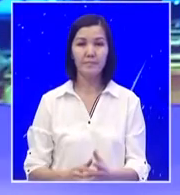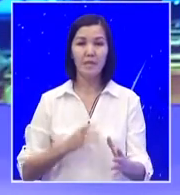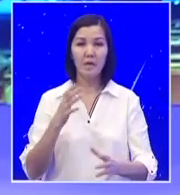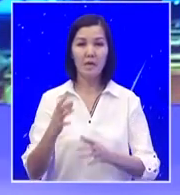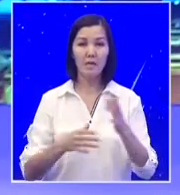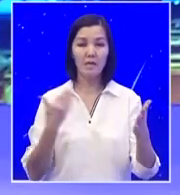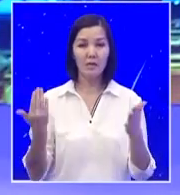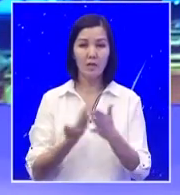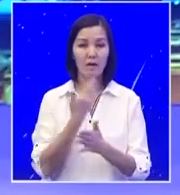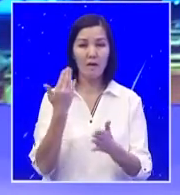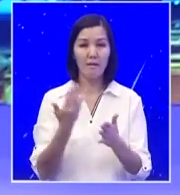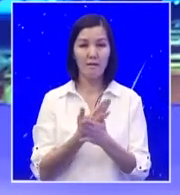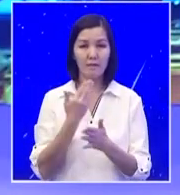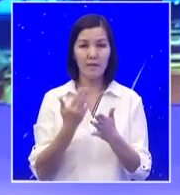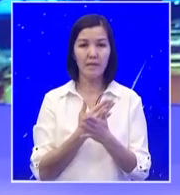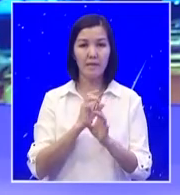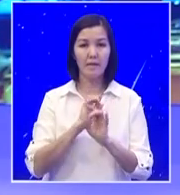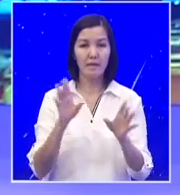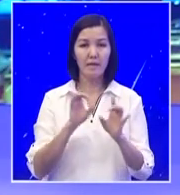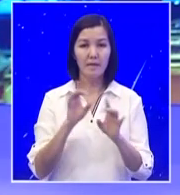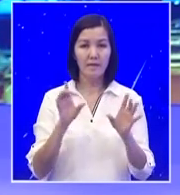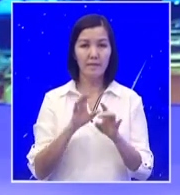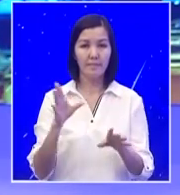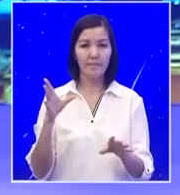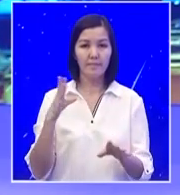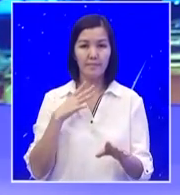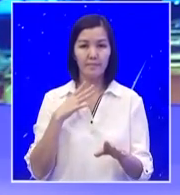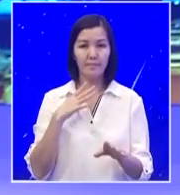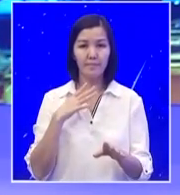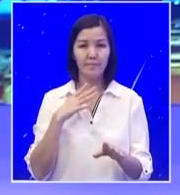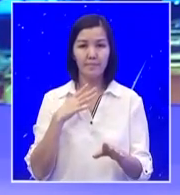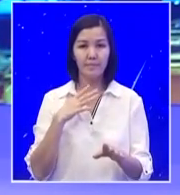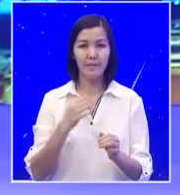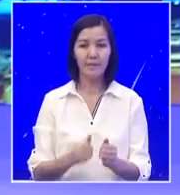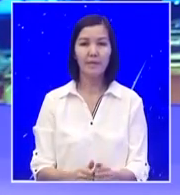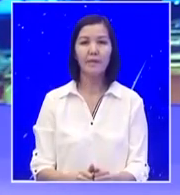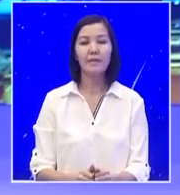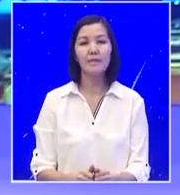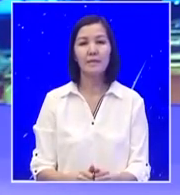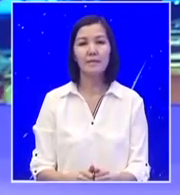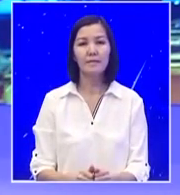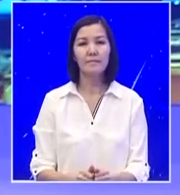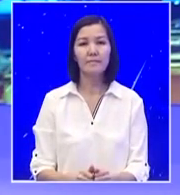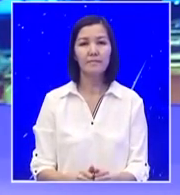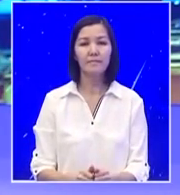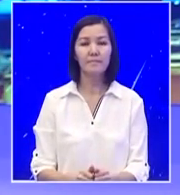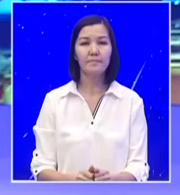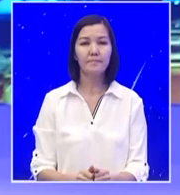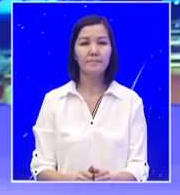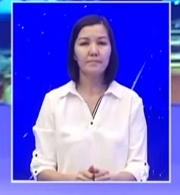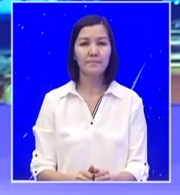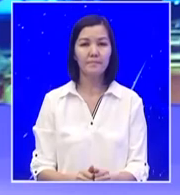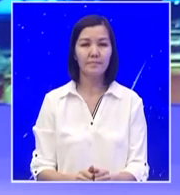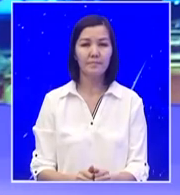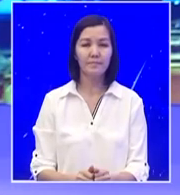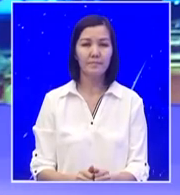Шартарапқа шолу жасасақ, Жапонияда сумодан император кубогының турнирі алғаш рет көрілмесіз өтіп жатыр. Ал Колумбияда 2000-нан астам